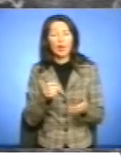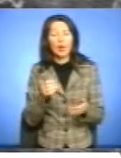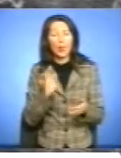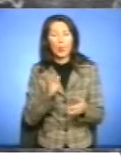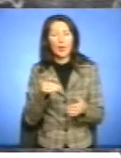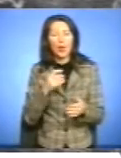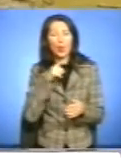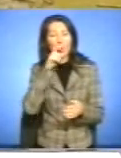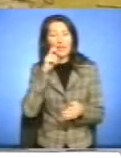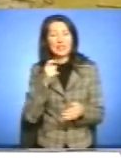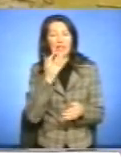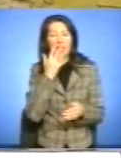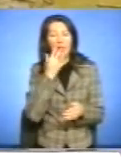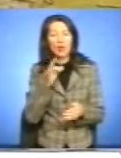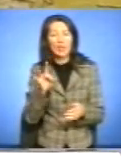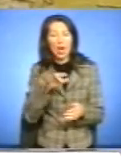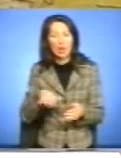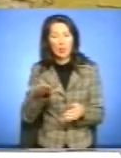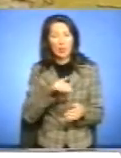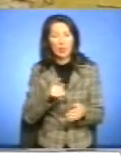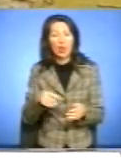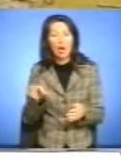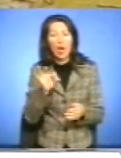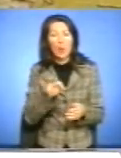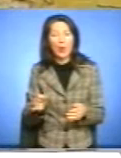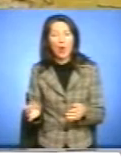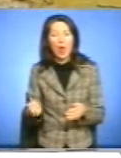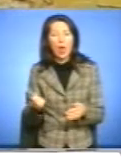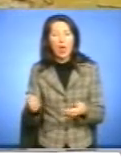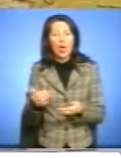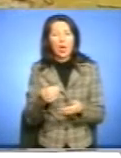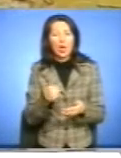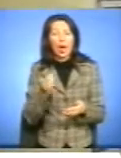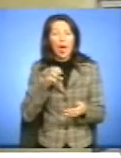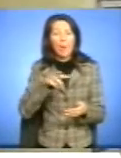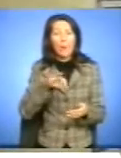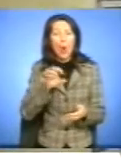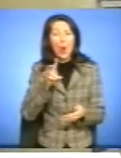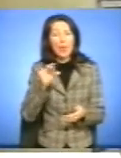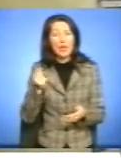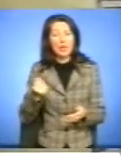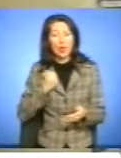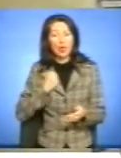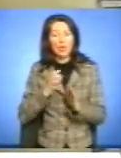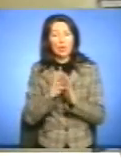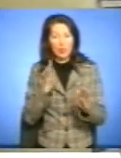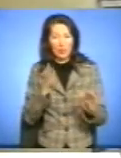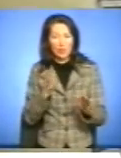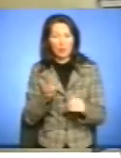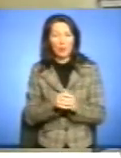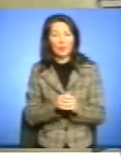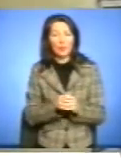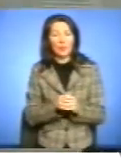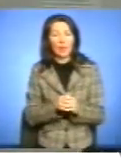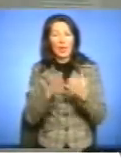Народної Республіки про мобілізацію в українське військо, оголошення про амністію з нагоди Злуки українських земель.